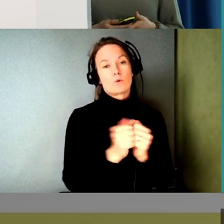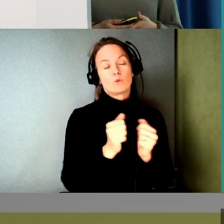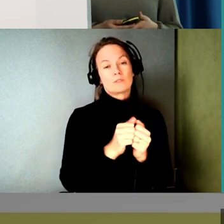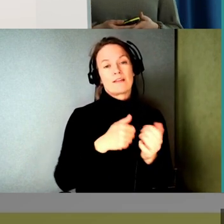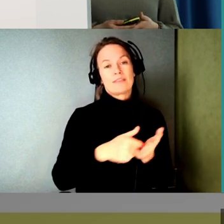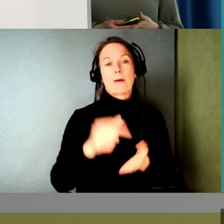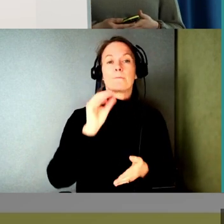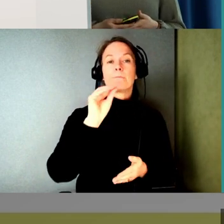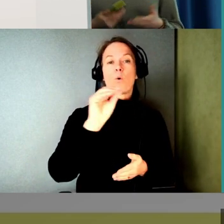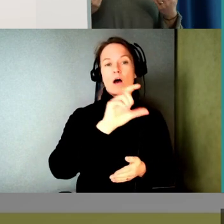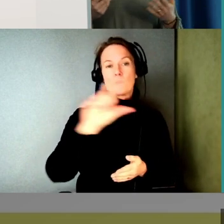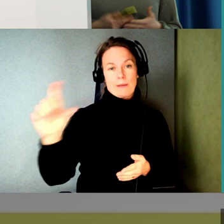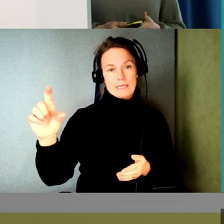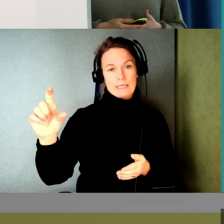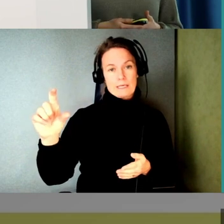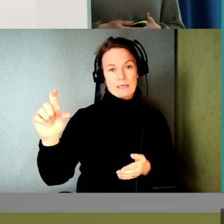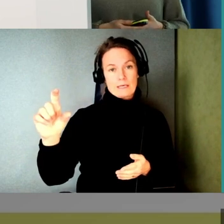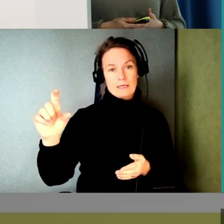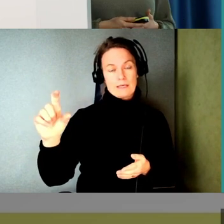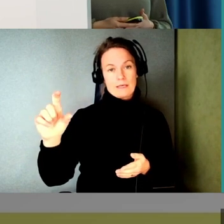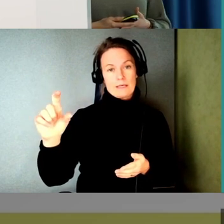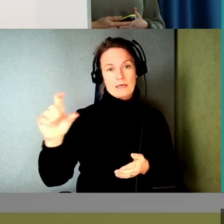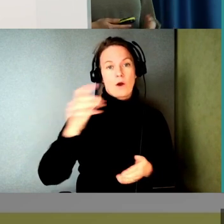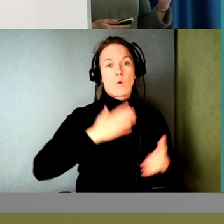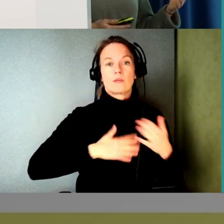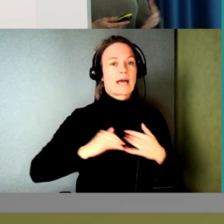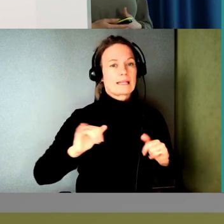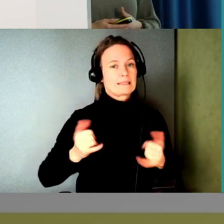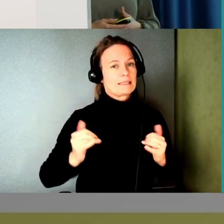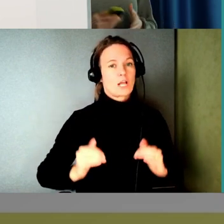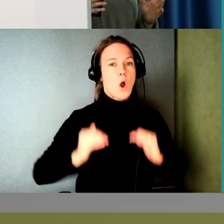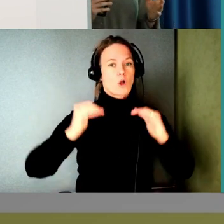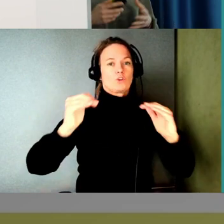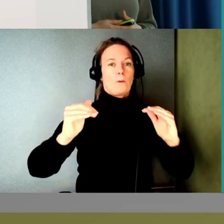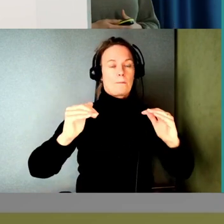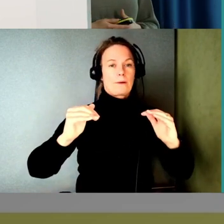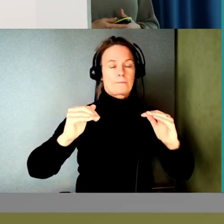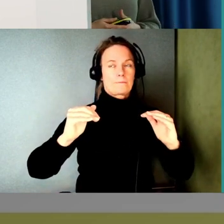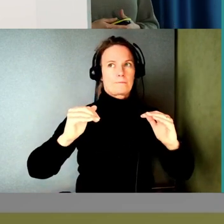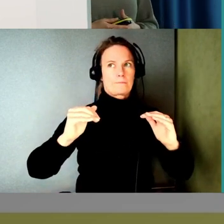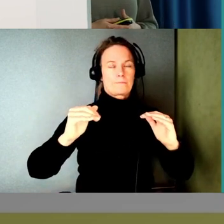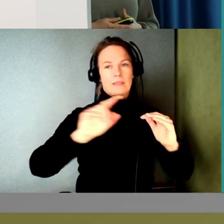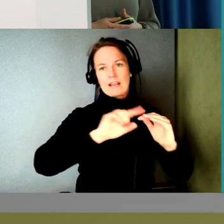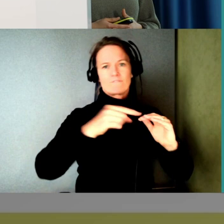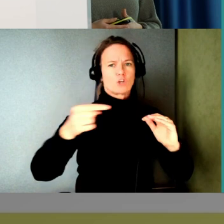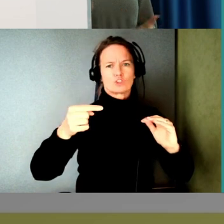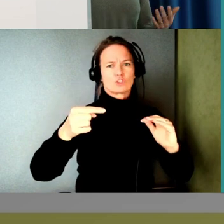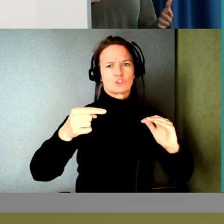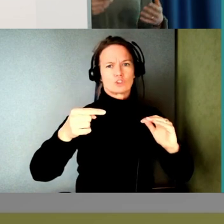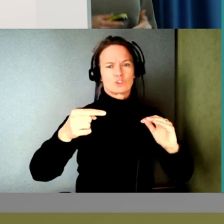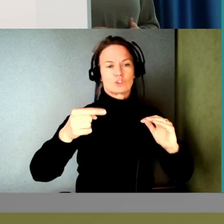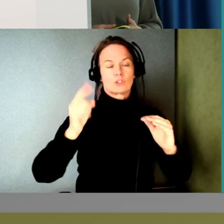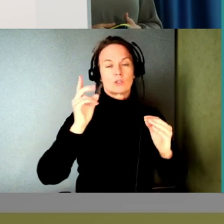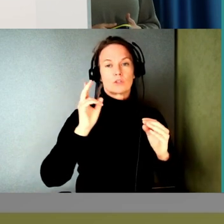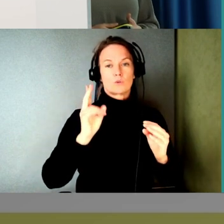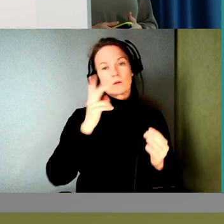i rubriken eh och det får gärna stå tidigt också eh eller allra först Egentligen så att det